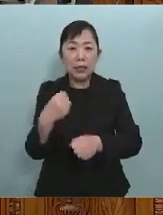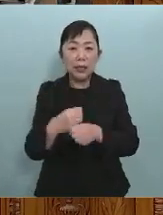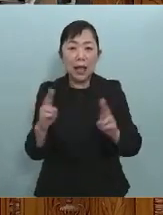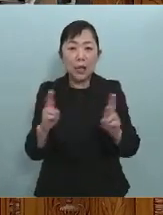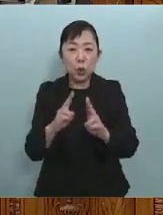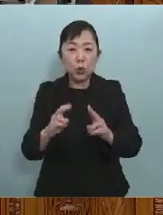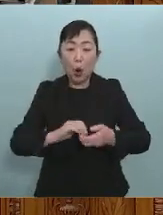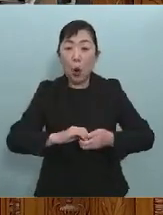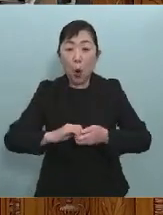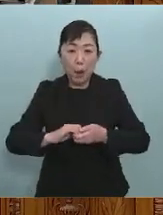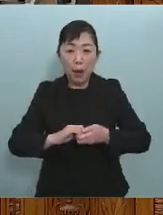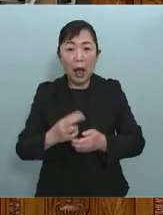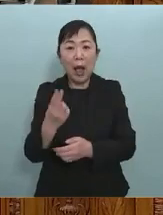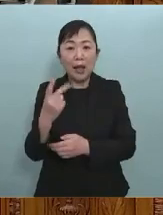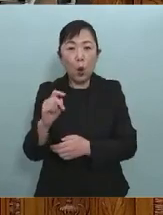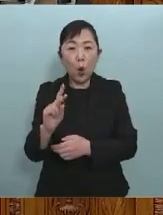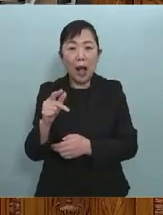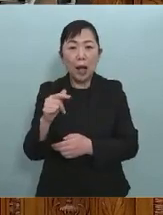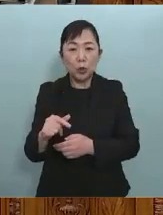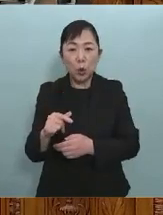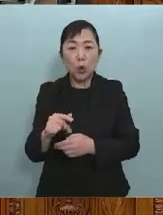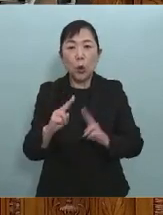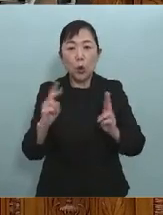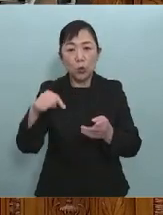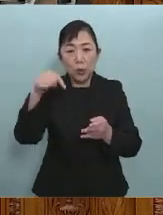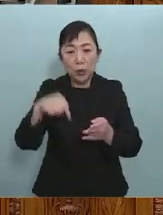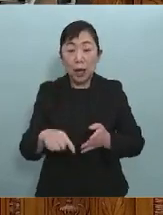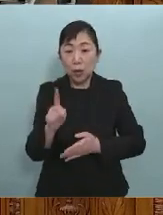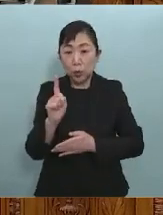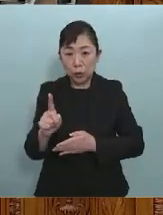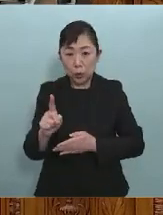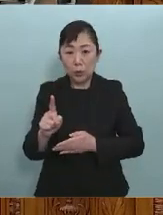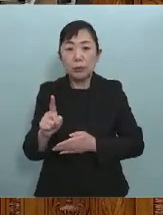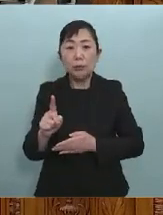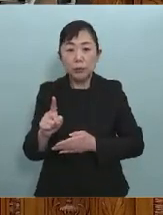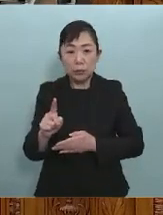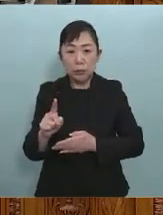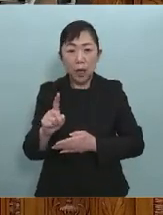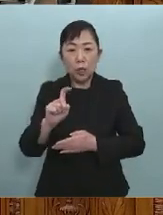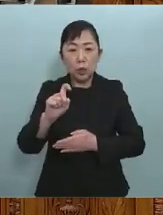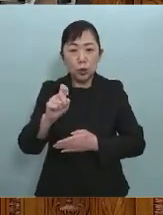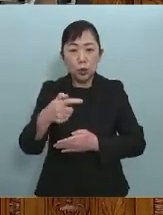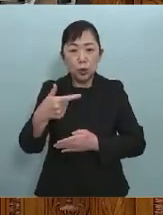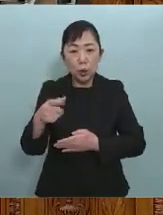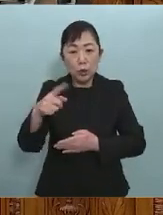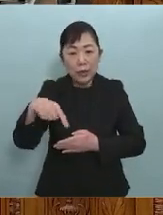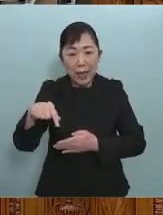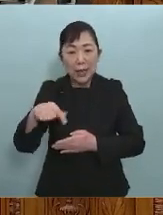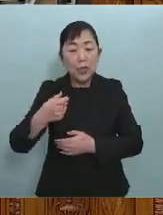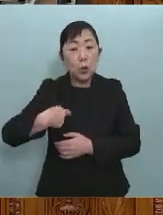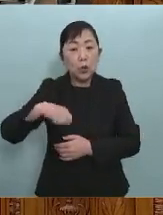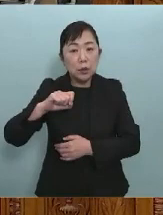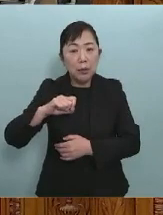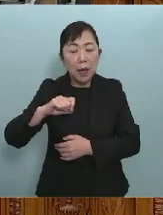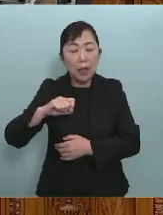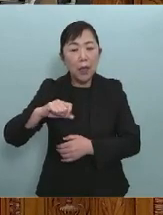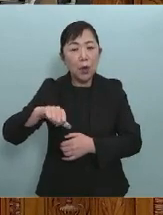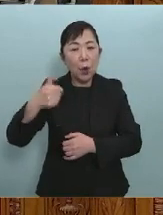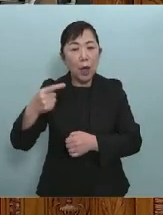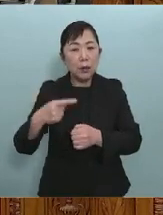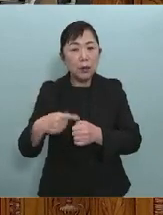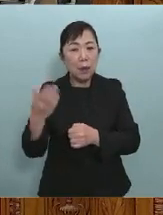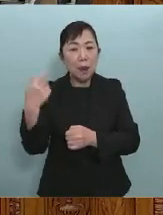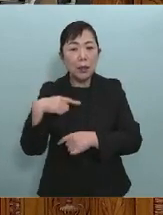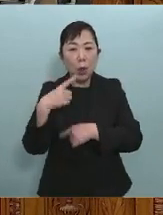オペラドンカルロの一説です舞台は16世紀のスペイン500年前の話ですが